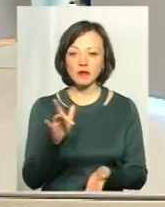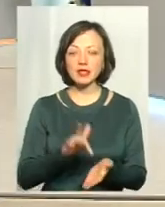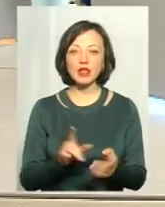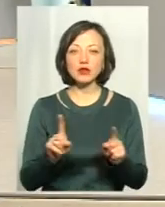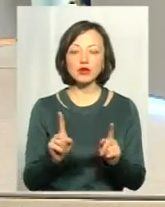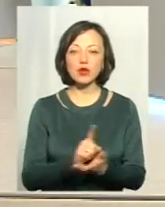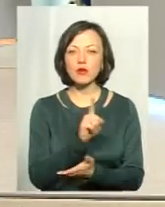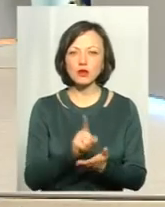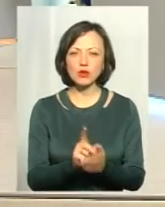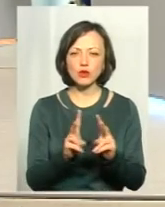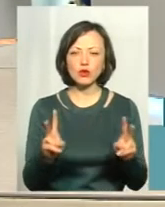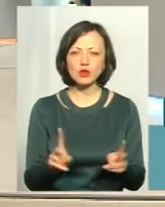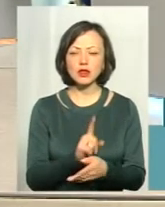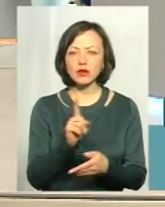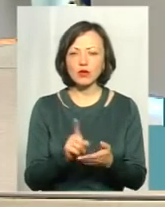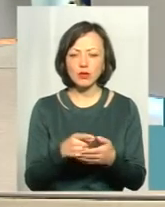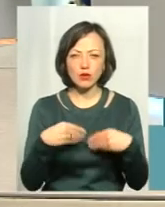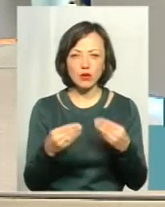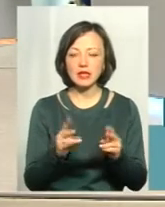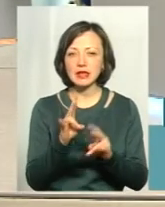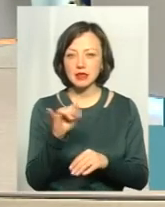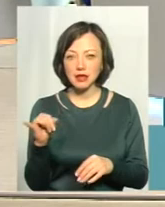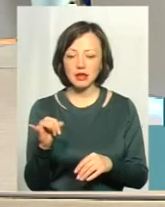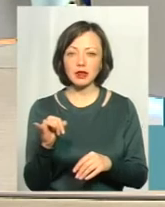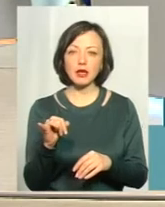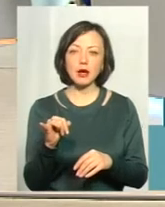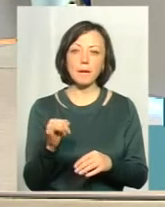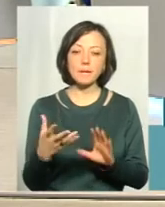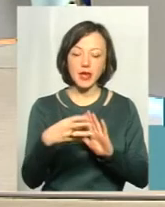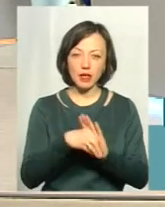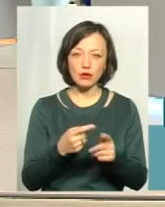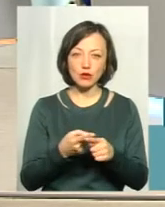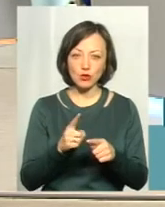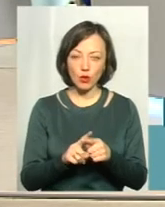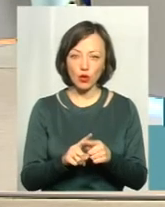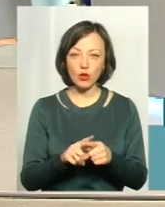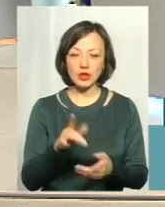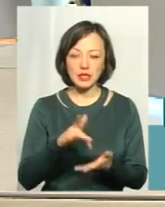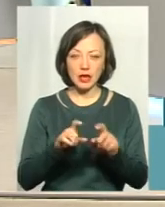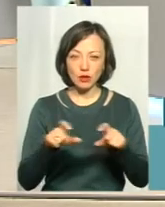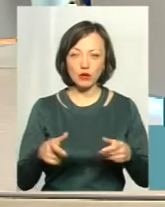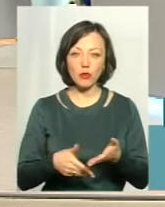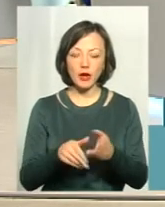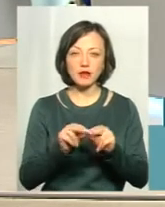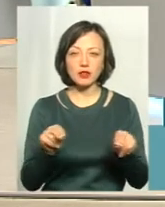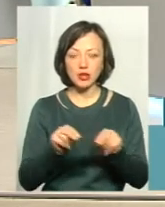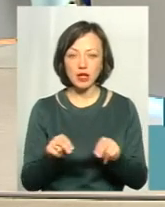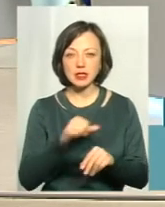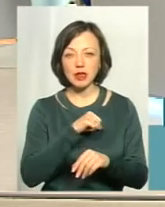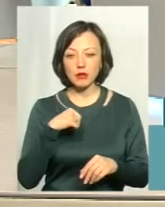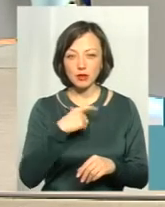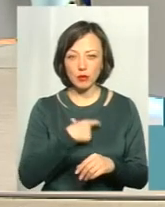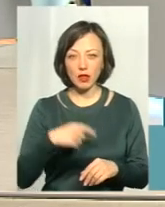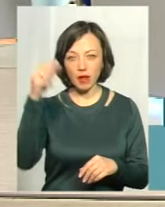щось їм обов'язково хтось должен. Ні, приєднуйтесь до цього центру, допомагайте вчителям, допомагайте самі